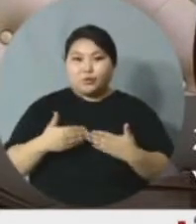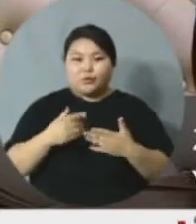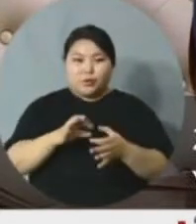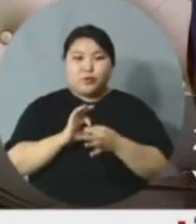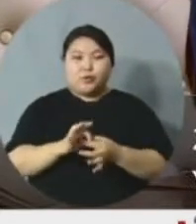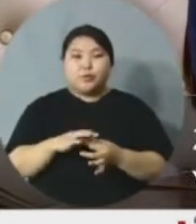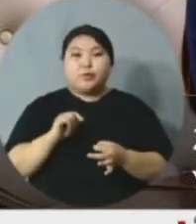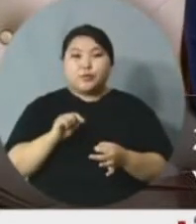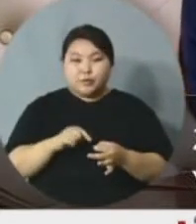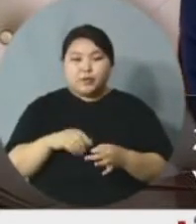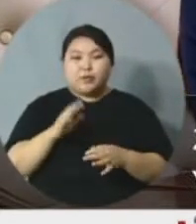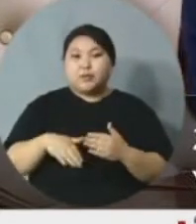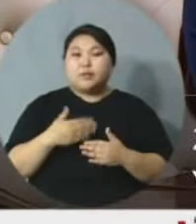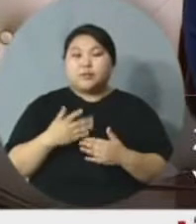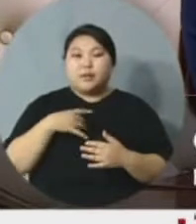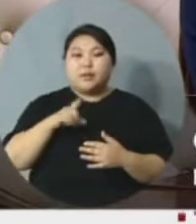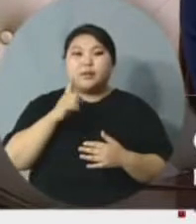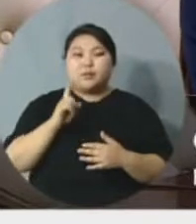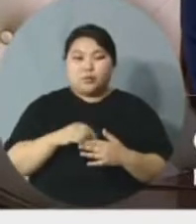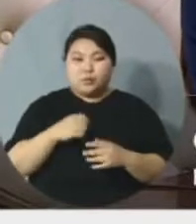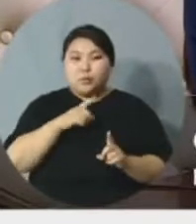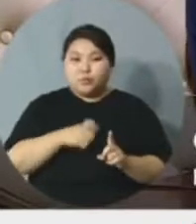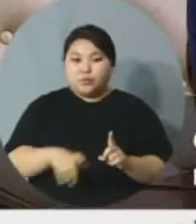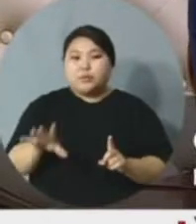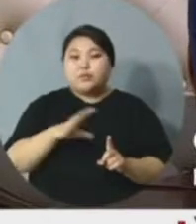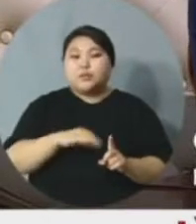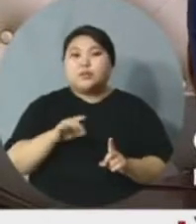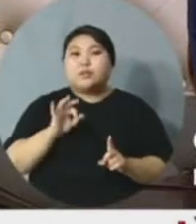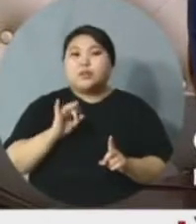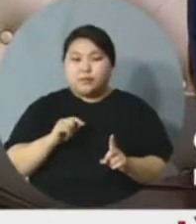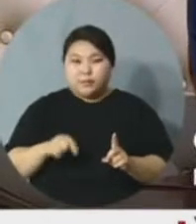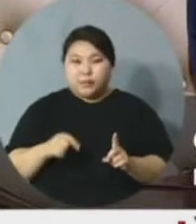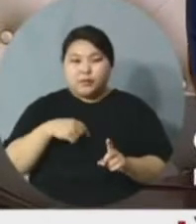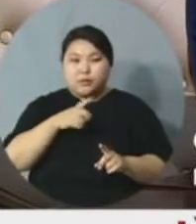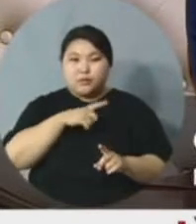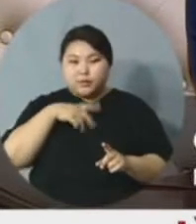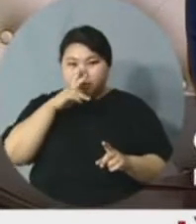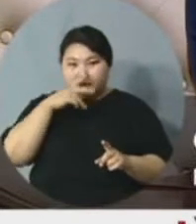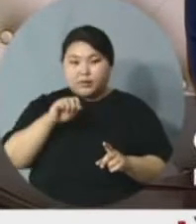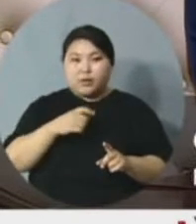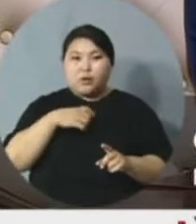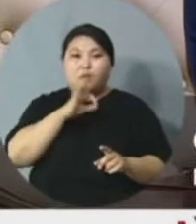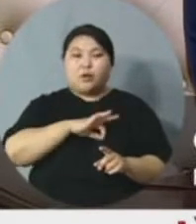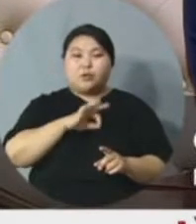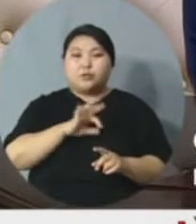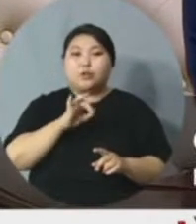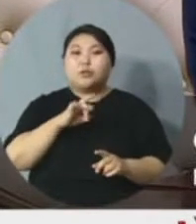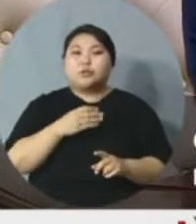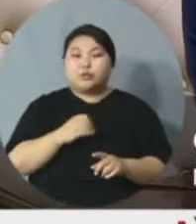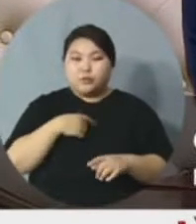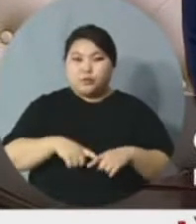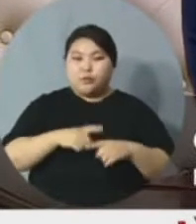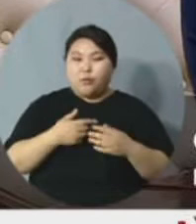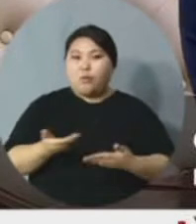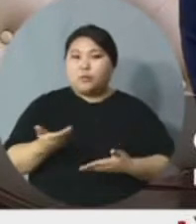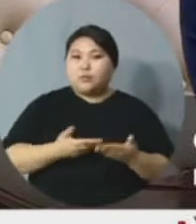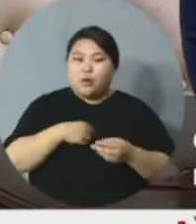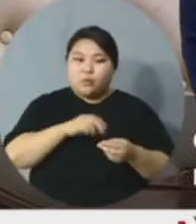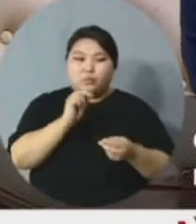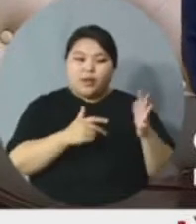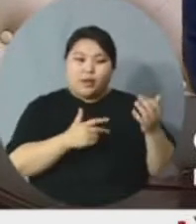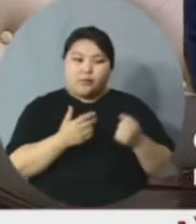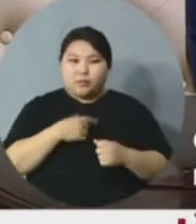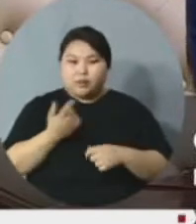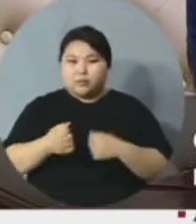хориотой холбоотой. Тэгэхээр нэгдүгээрт бол хүмүүсийн энэ цалин хөлс орлогоо худалдаа авах